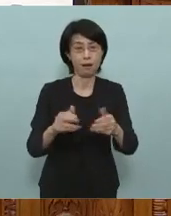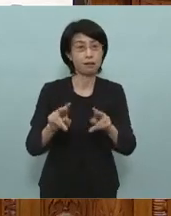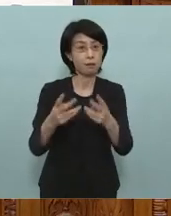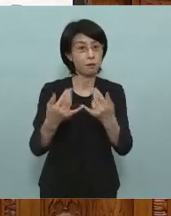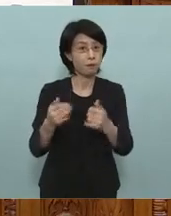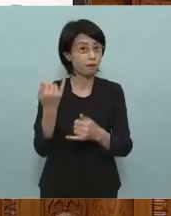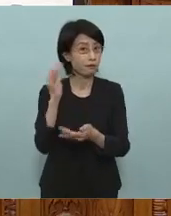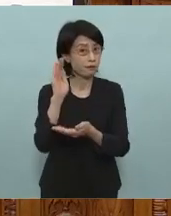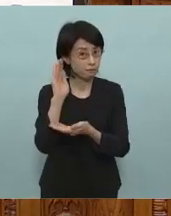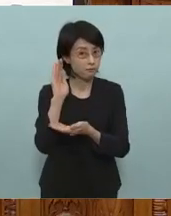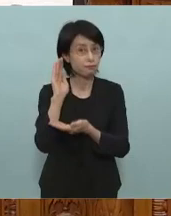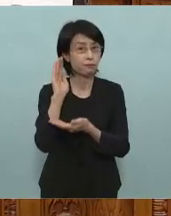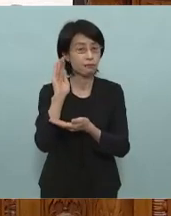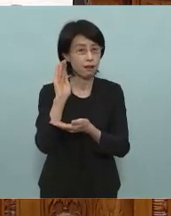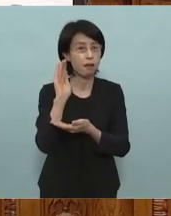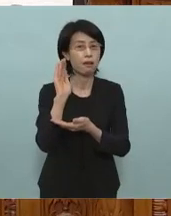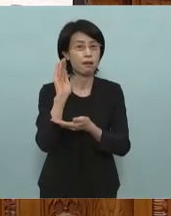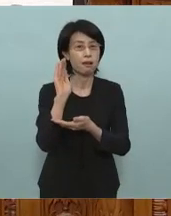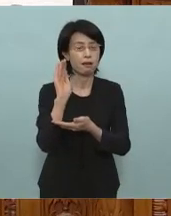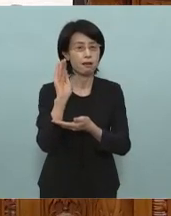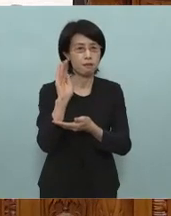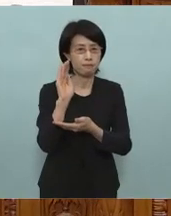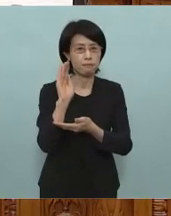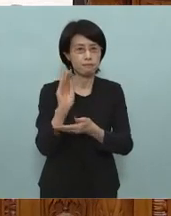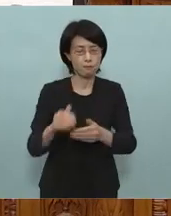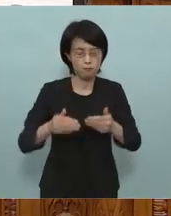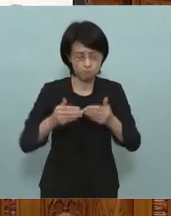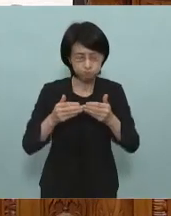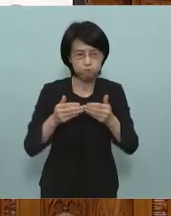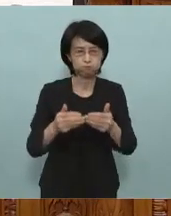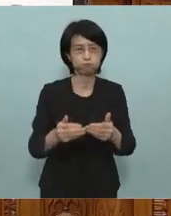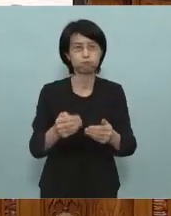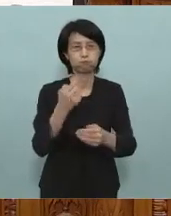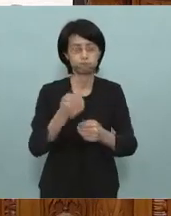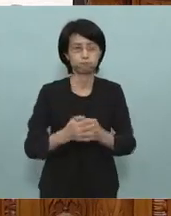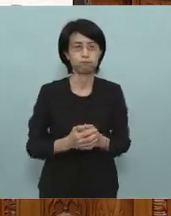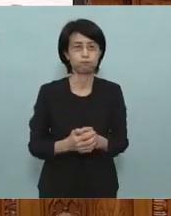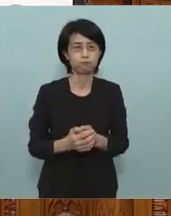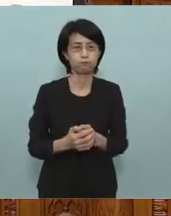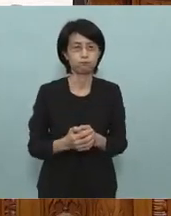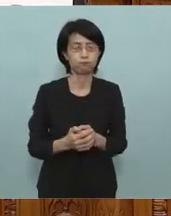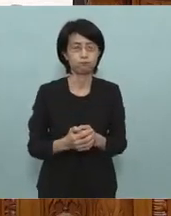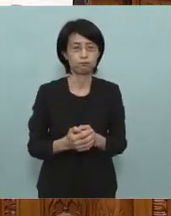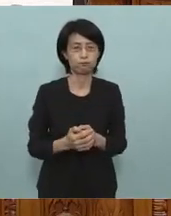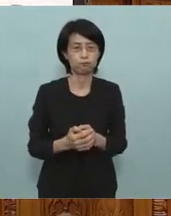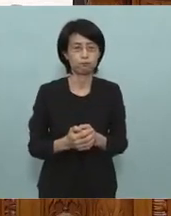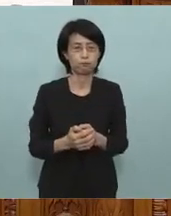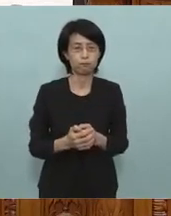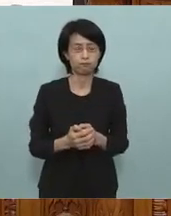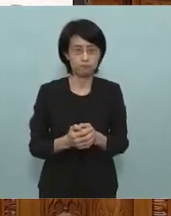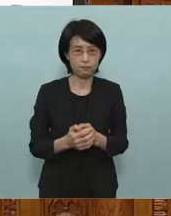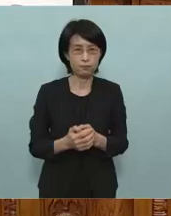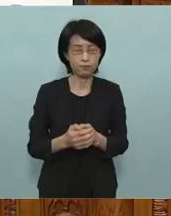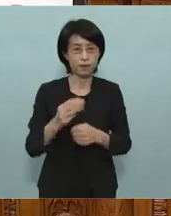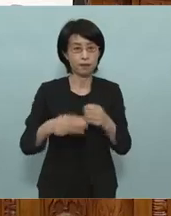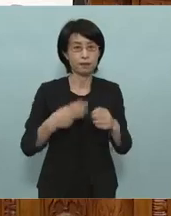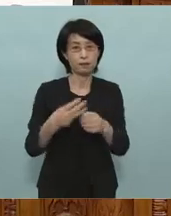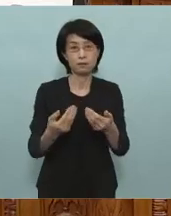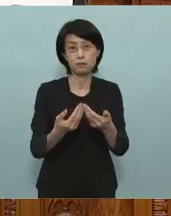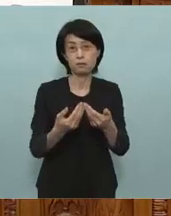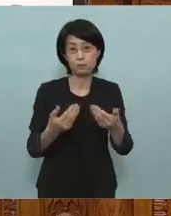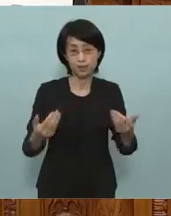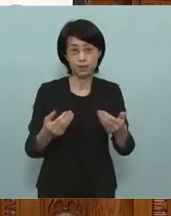の意見を聞きながらこの2つの両立に全勢力を傾けてまいりました3年ぶり